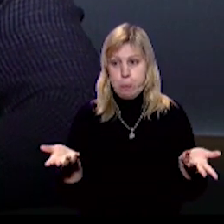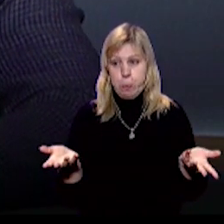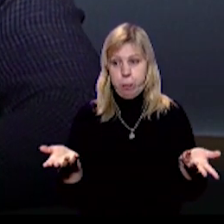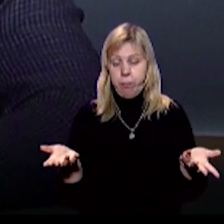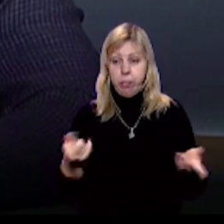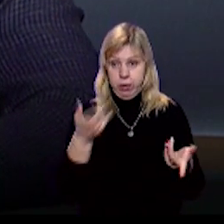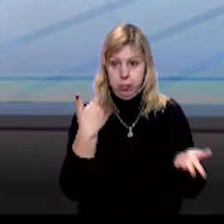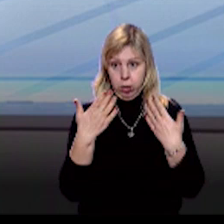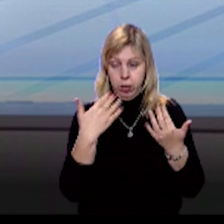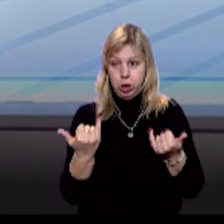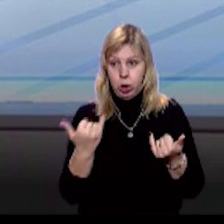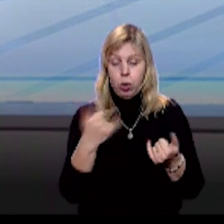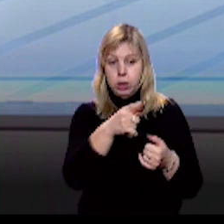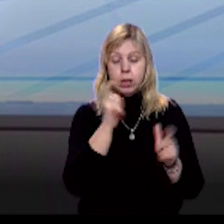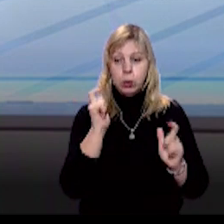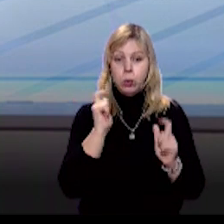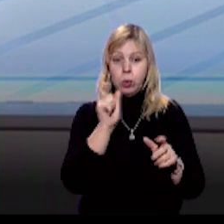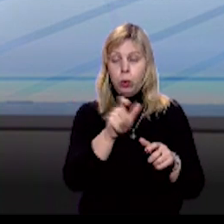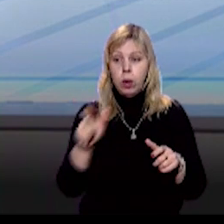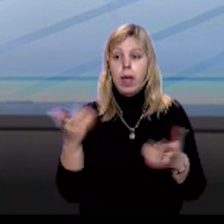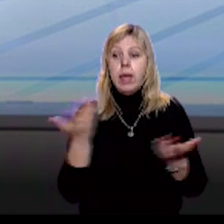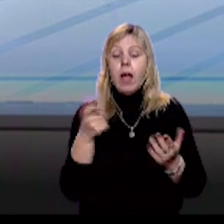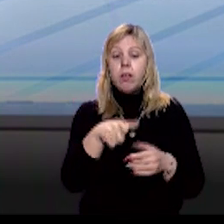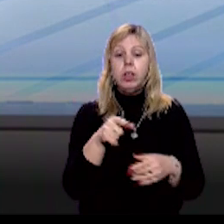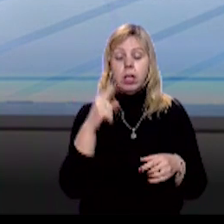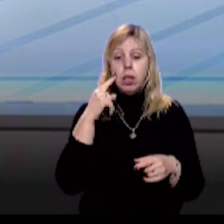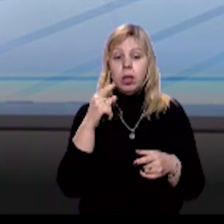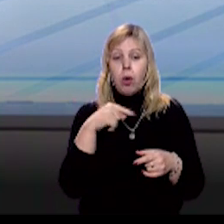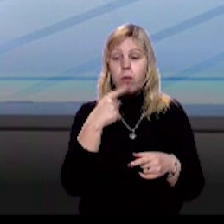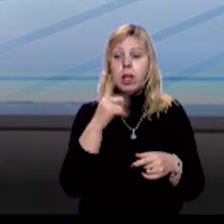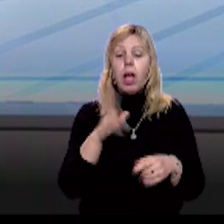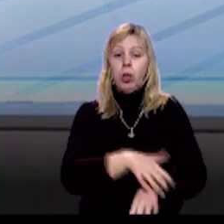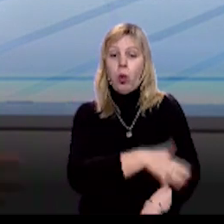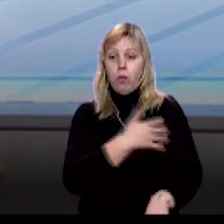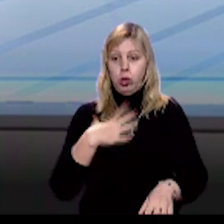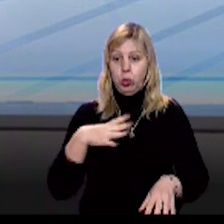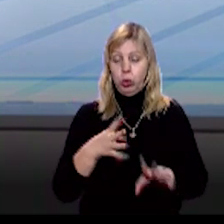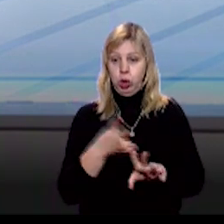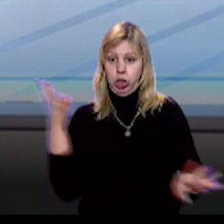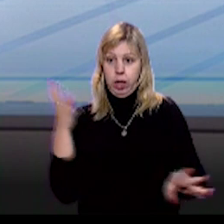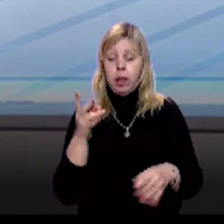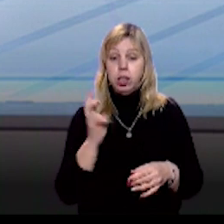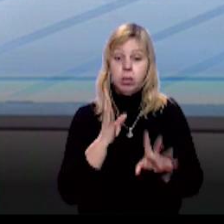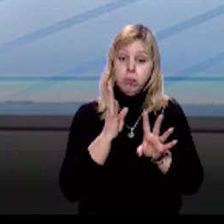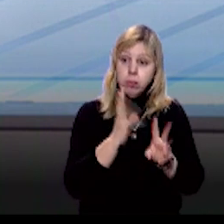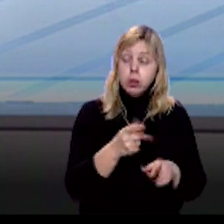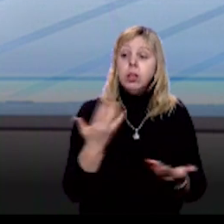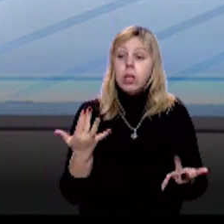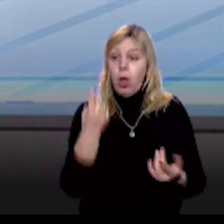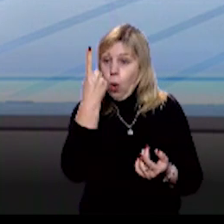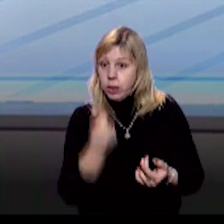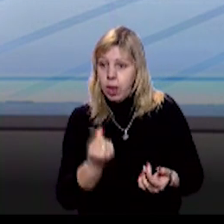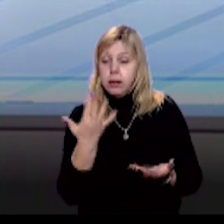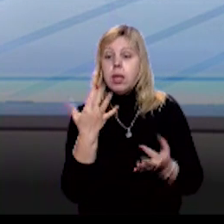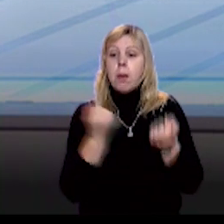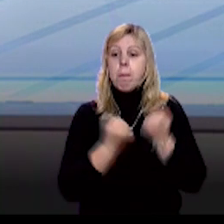чи спілкувалися ви сьогодні з перевізниками? Як вони оцінюють, як довго чекають чергу, як просувається черга? Тобто за день